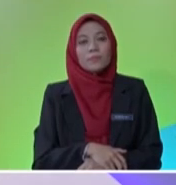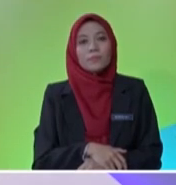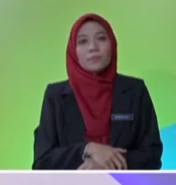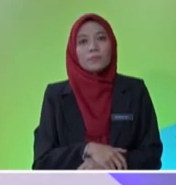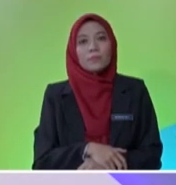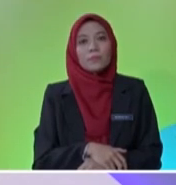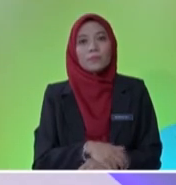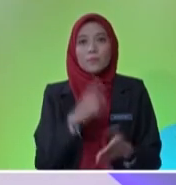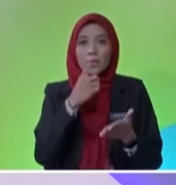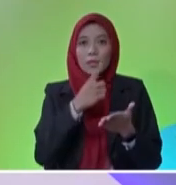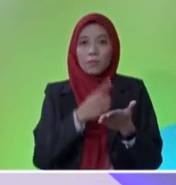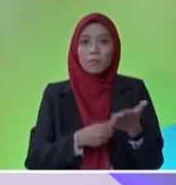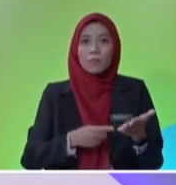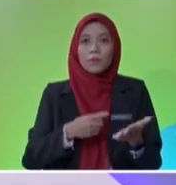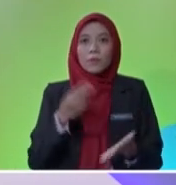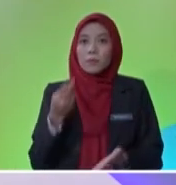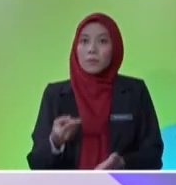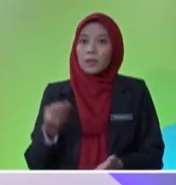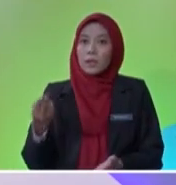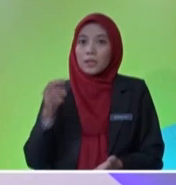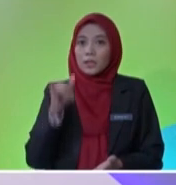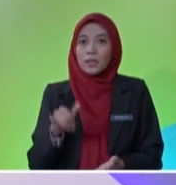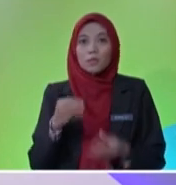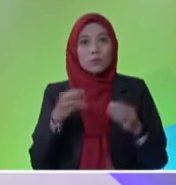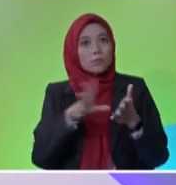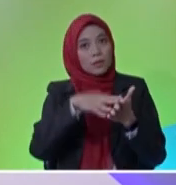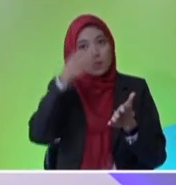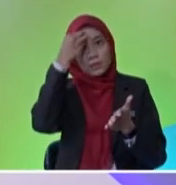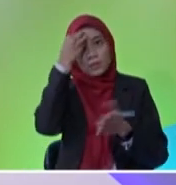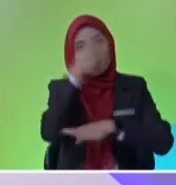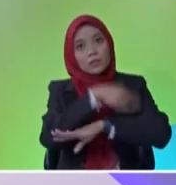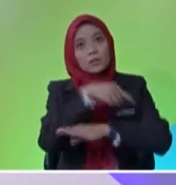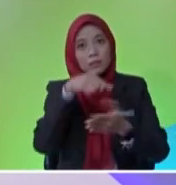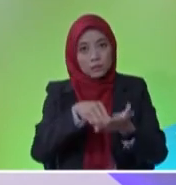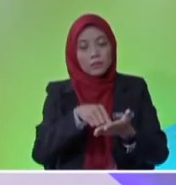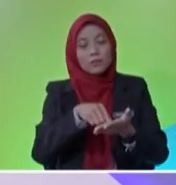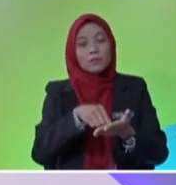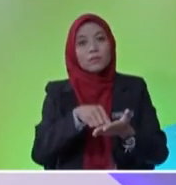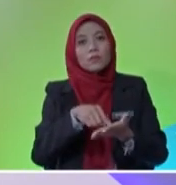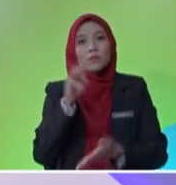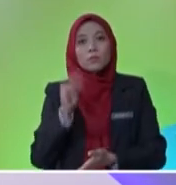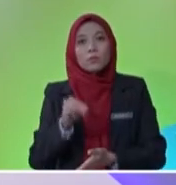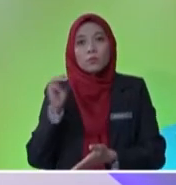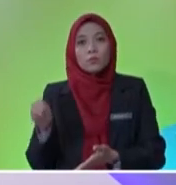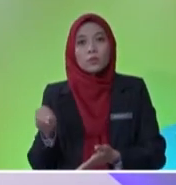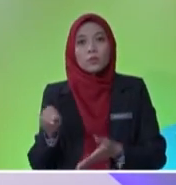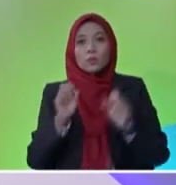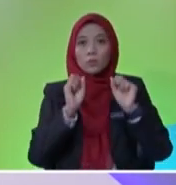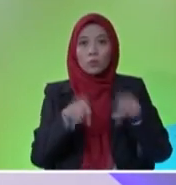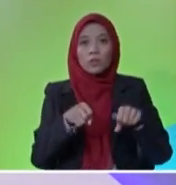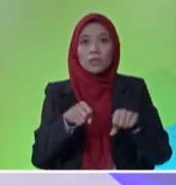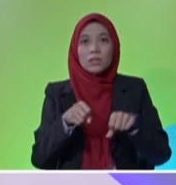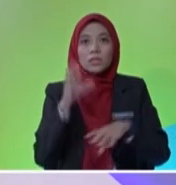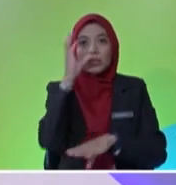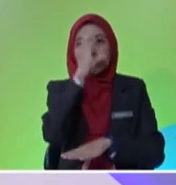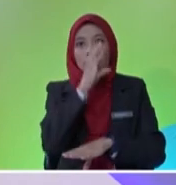up bahan apa saja bahan yang kita pelajari pada hari ini murid-murid di studio dan di rumah bolehlah melayari